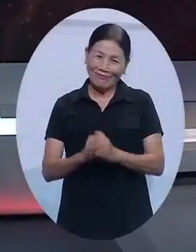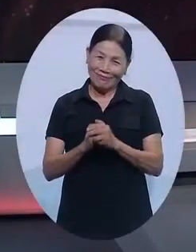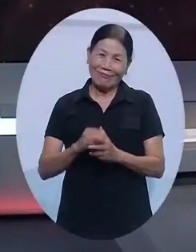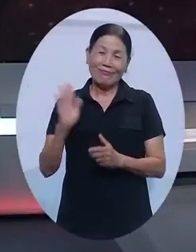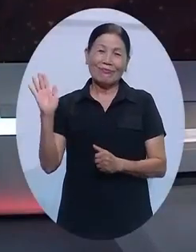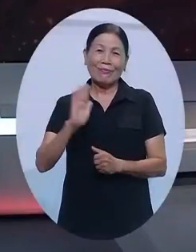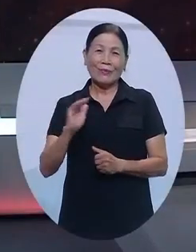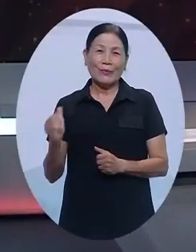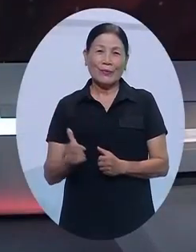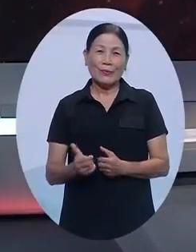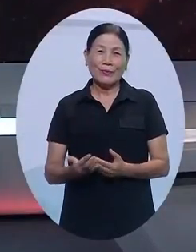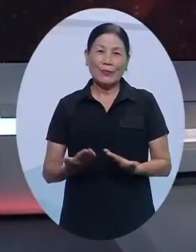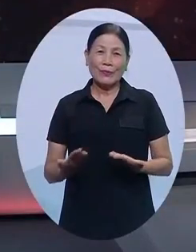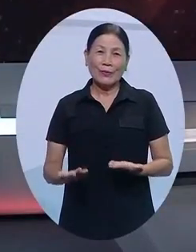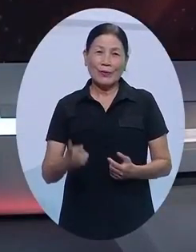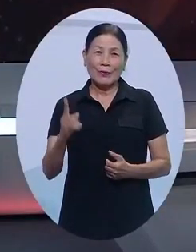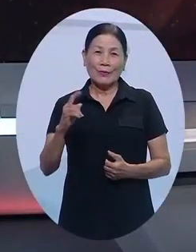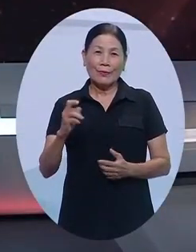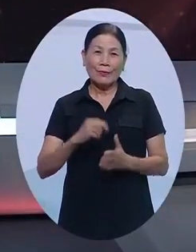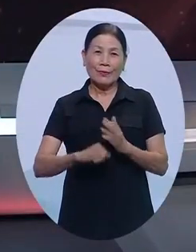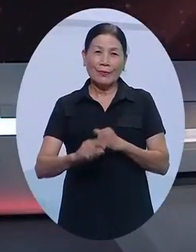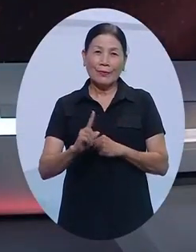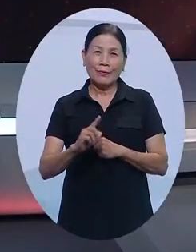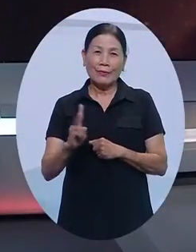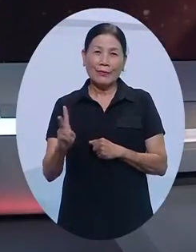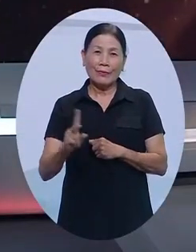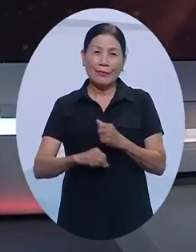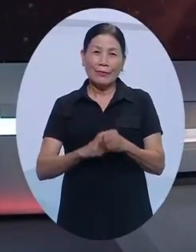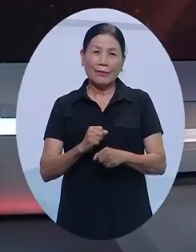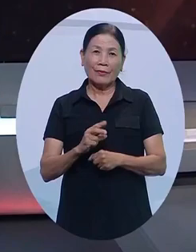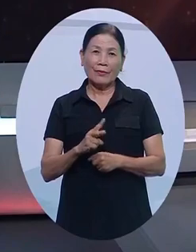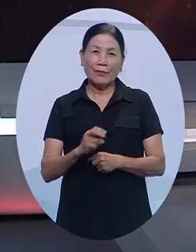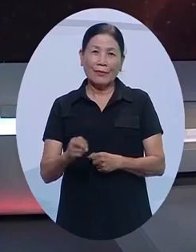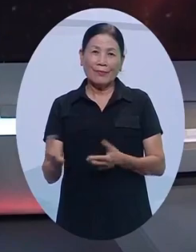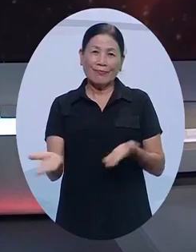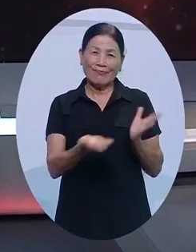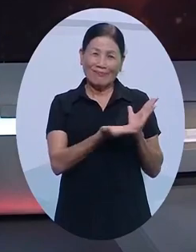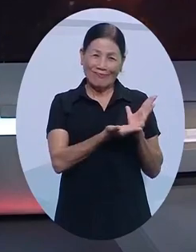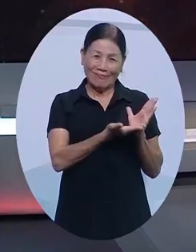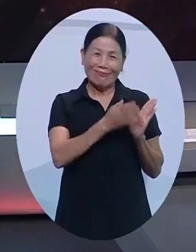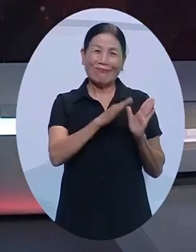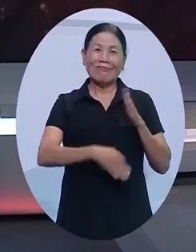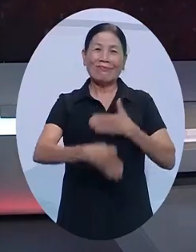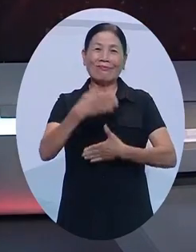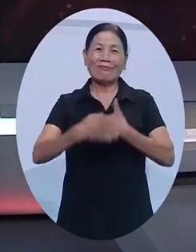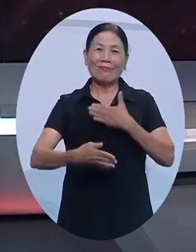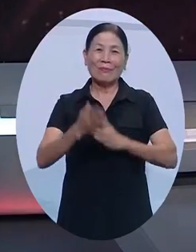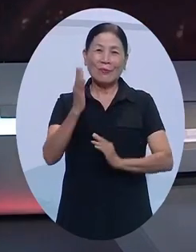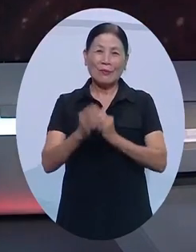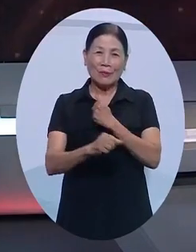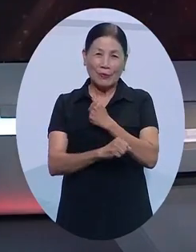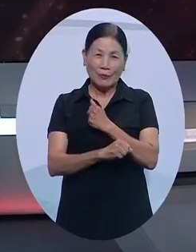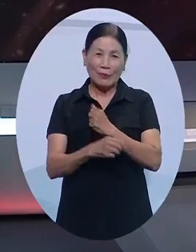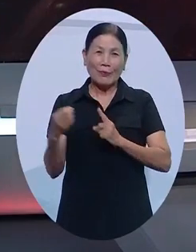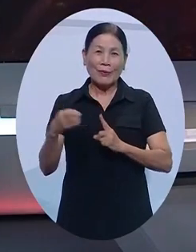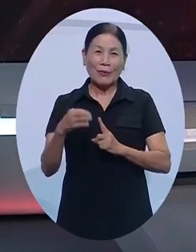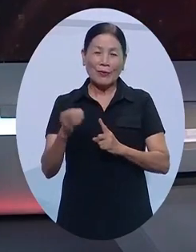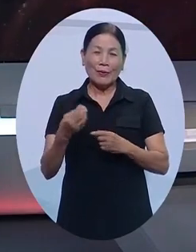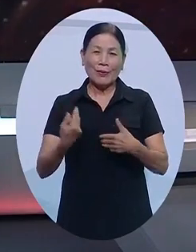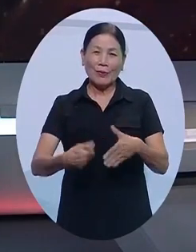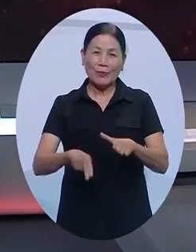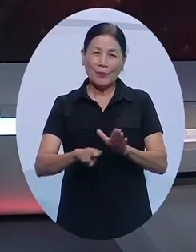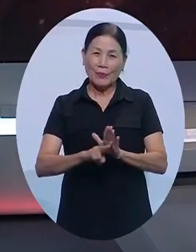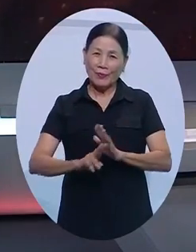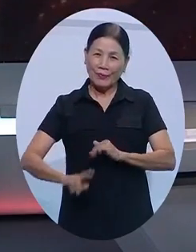Kính chào quý vị, hôm nay thứ Năm ngày 10 tháng 12 năm 2020, mời quý vị theo dõi bản tin buổi trưa của Đài Truyền hình Thành phố Hồ Chí Minh. Phần đầu bản tin sẽ có những nội dung sau